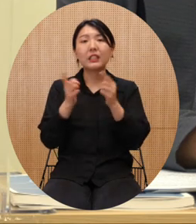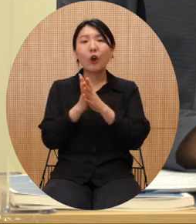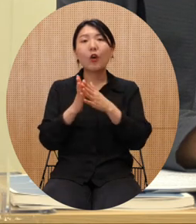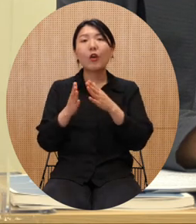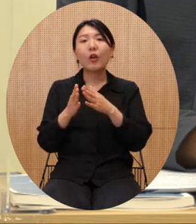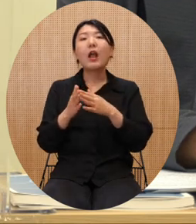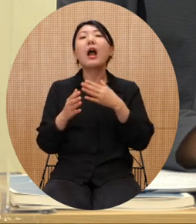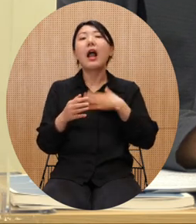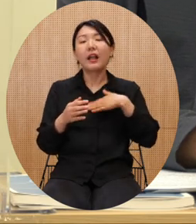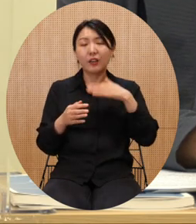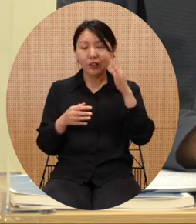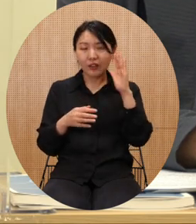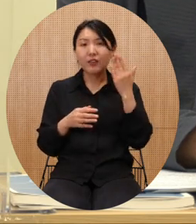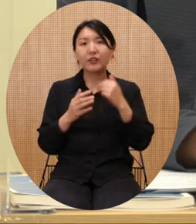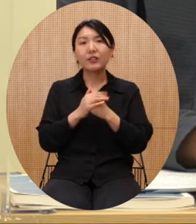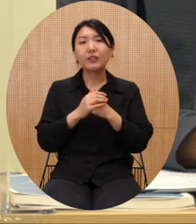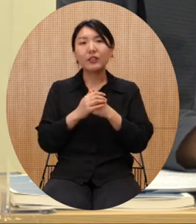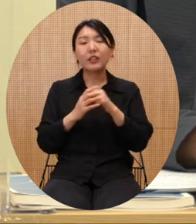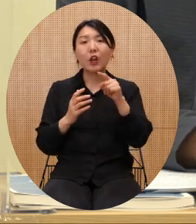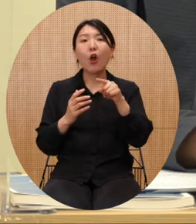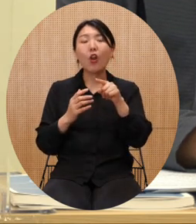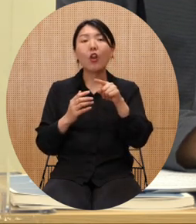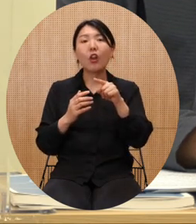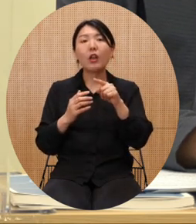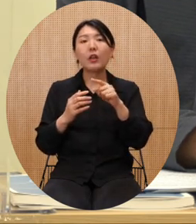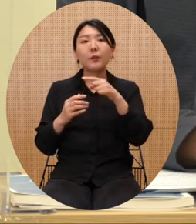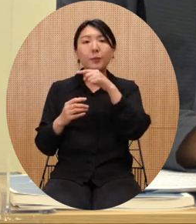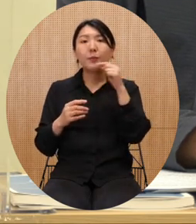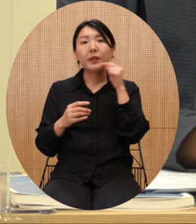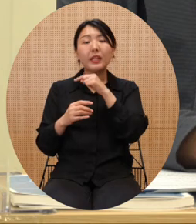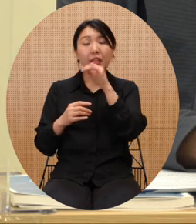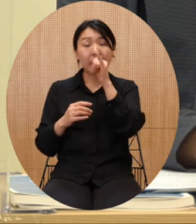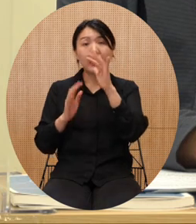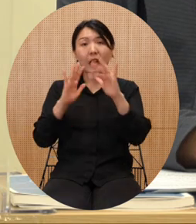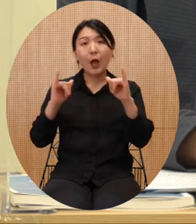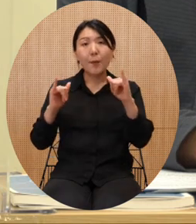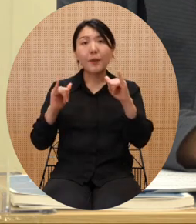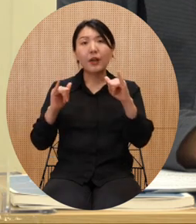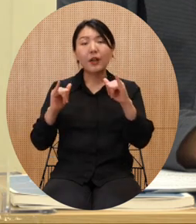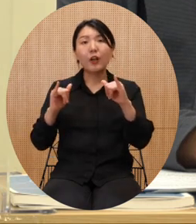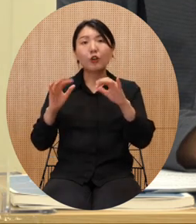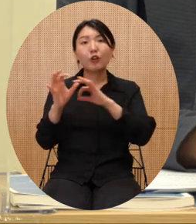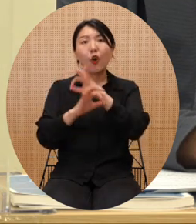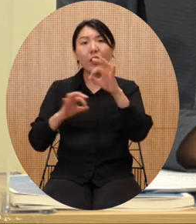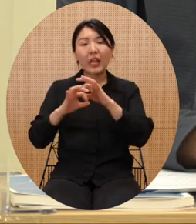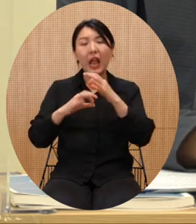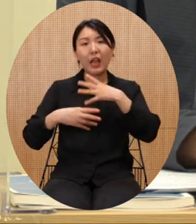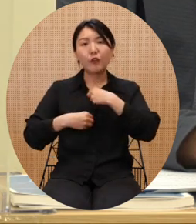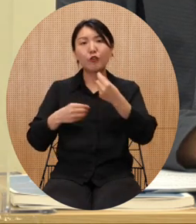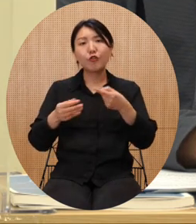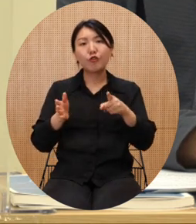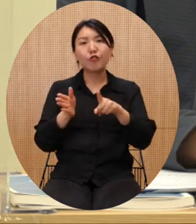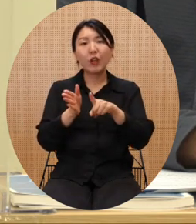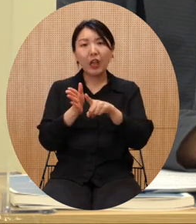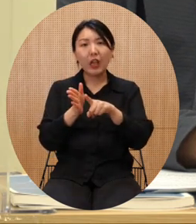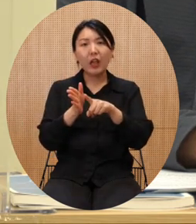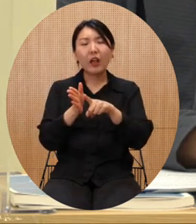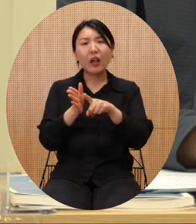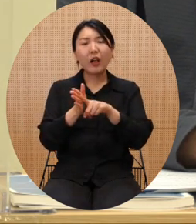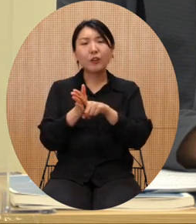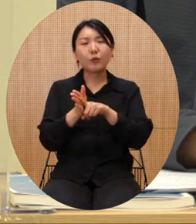현장에서도 그렇게 보이고 있습니다. 그래서 이런 가구는 정부의 주거 안정을 위한 다양한 서민금융